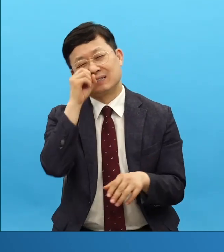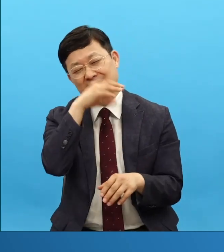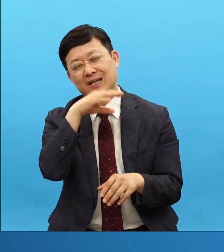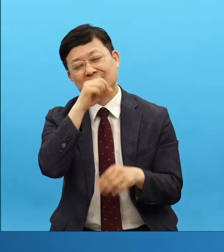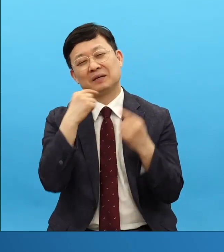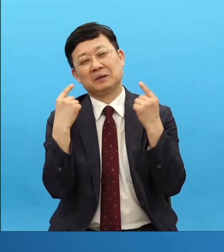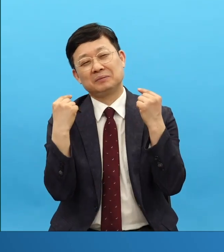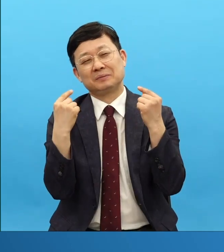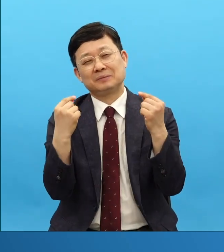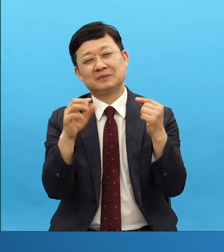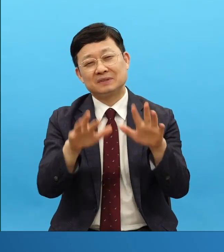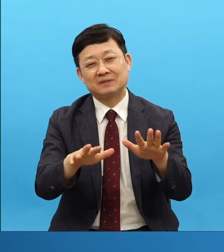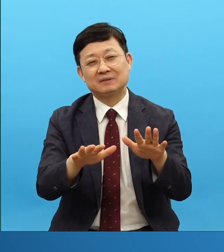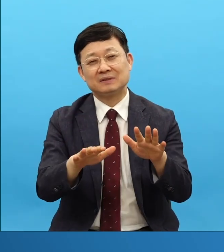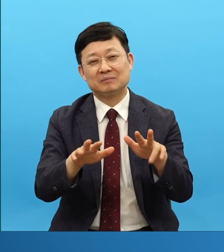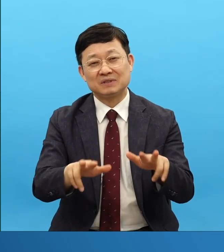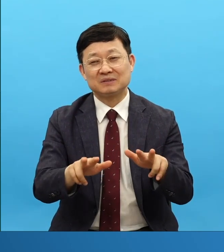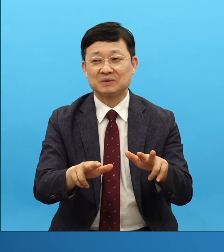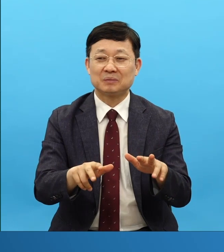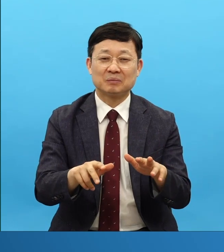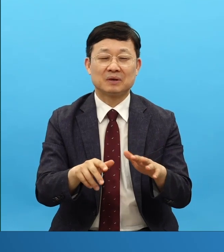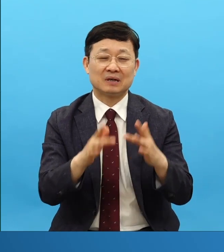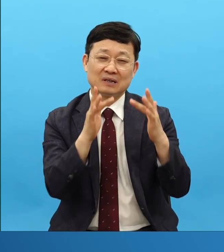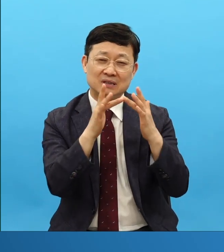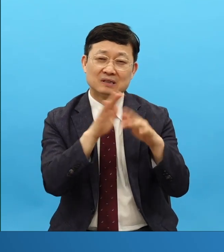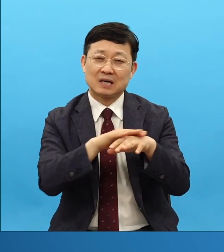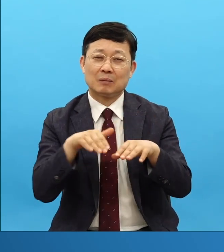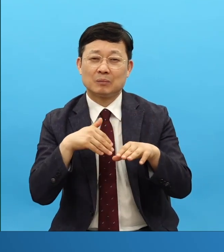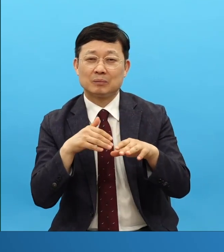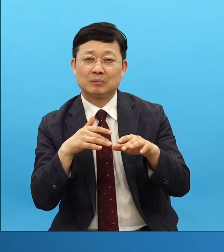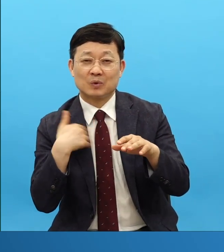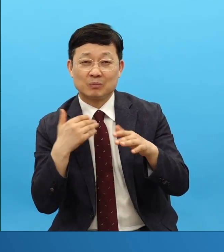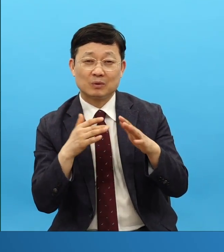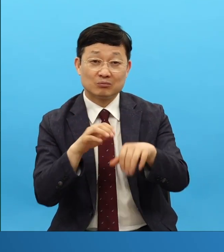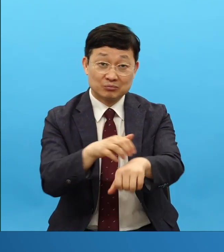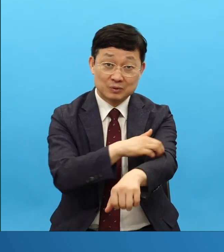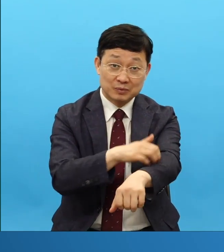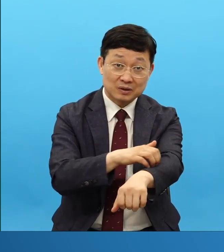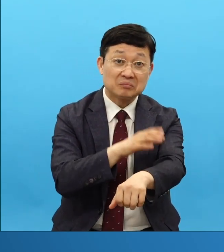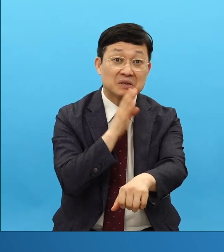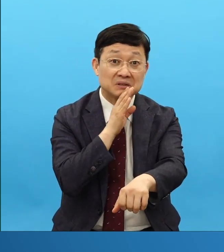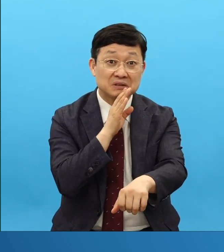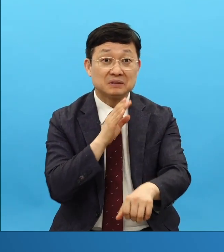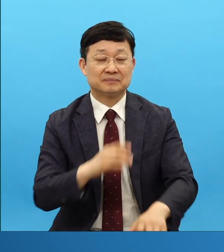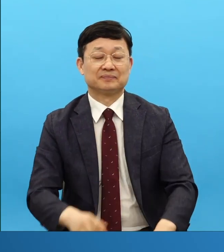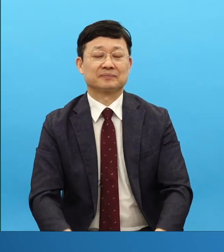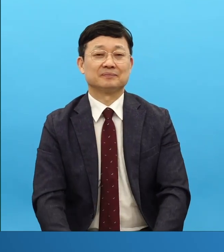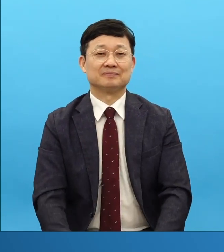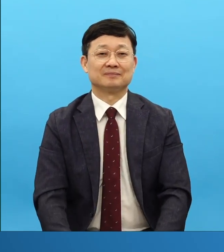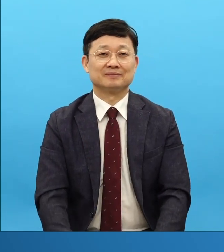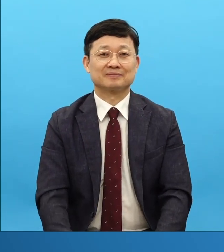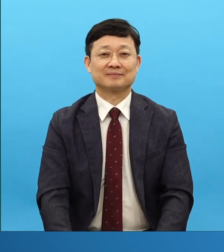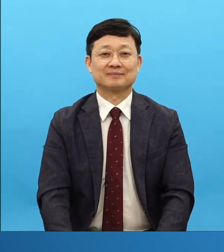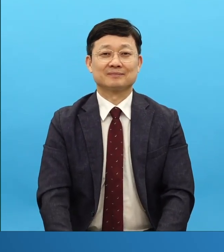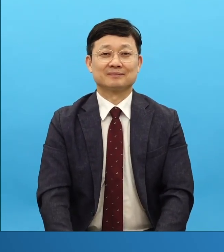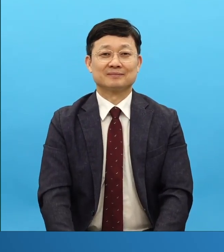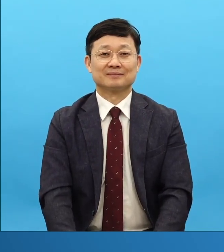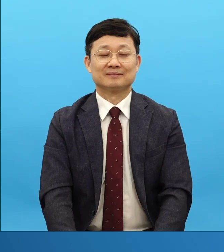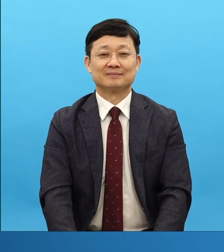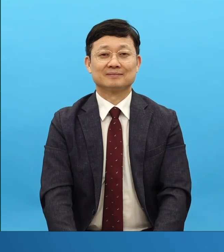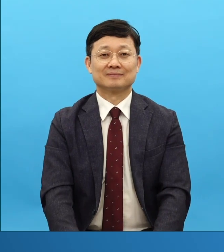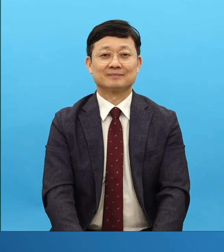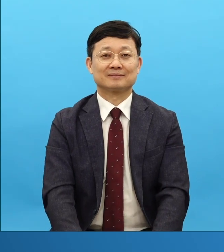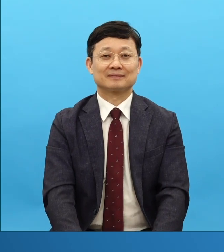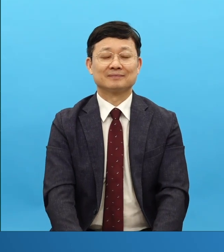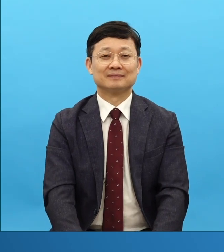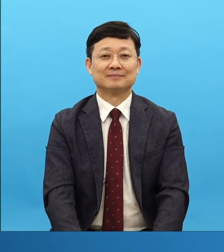합니다. 지금도 우리가 지금 말이죠. 인터넷 잘 못하면 불편한 게 많잖아요. 이제 이미 그래 됐어요. And of course, we make do with what we have right now.